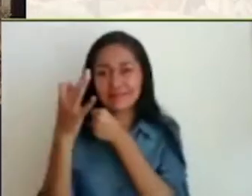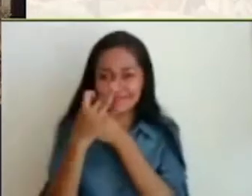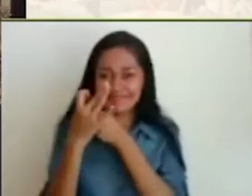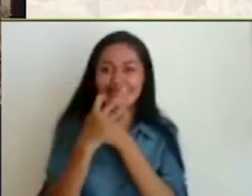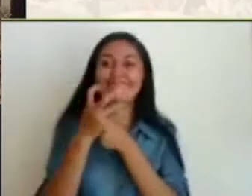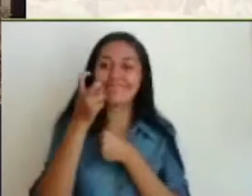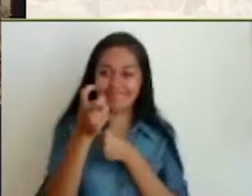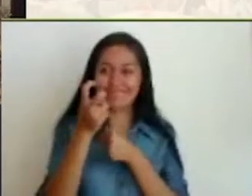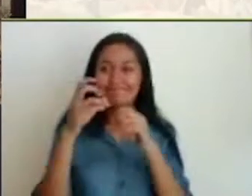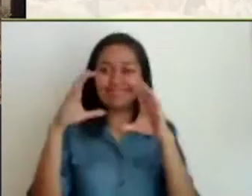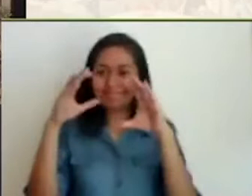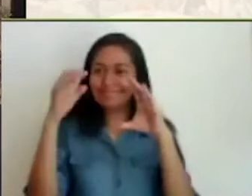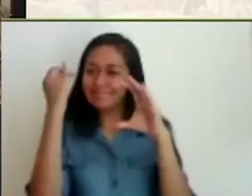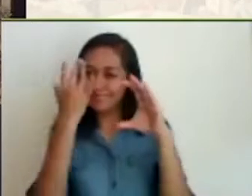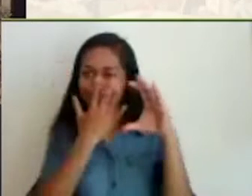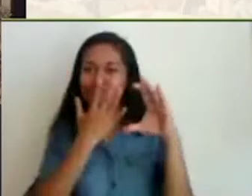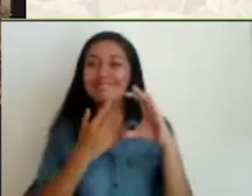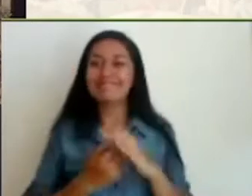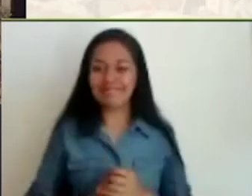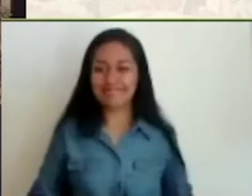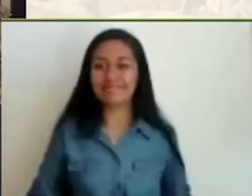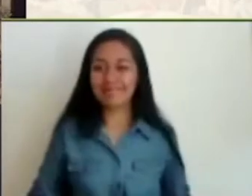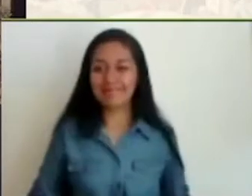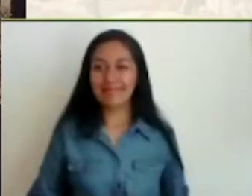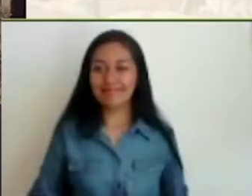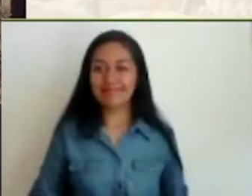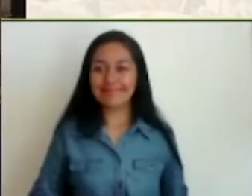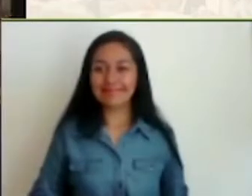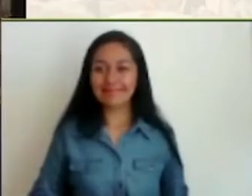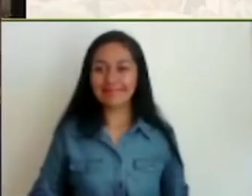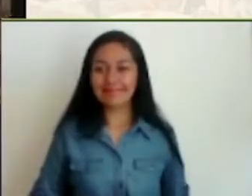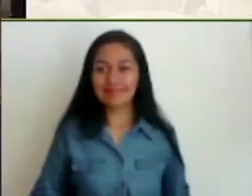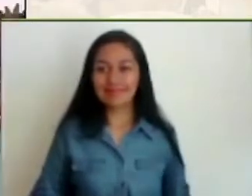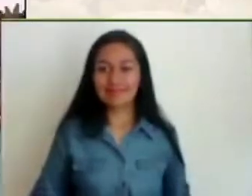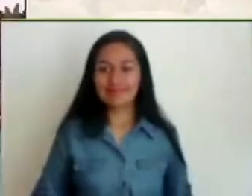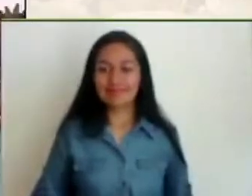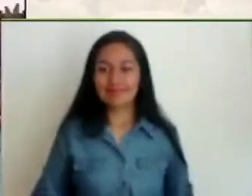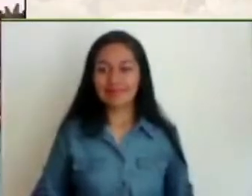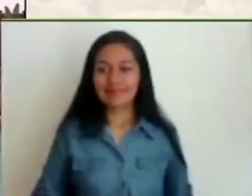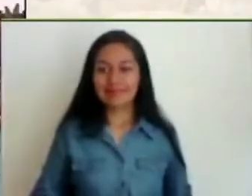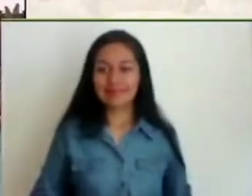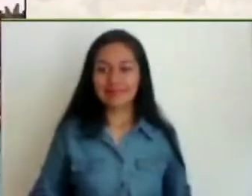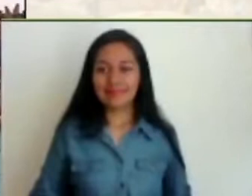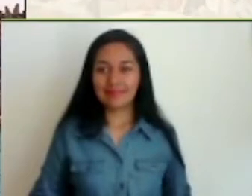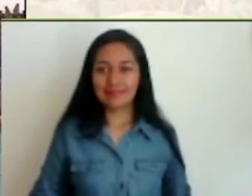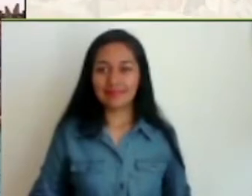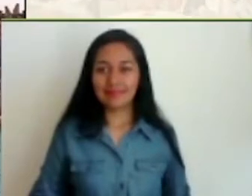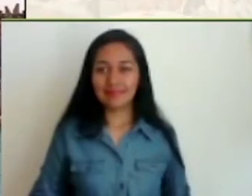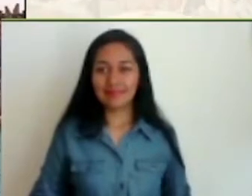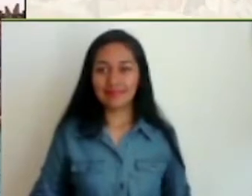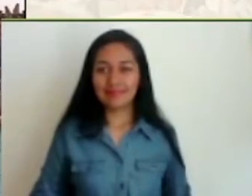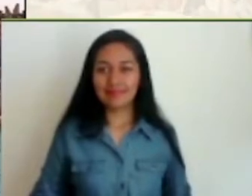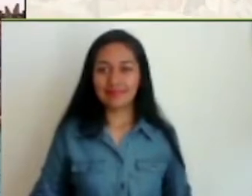alcuna somiglianza con la costruzione poi realizzata dal Palladio ed è con tutta probabilità una raffigurazione di